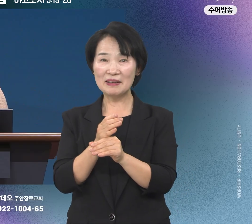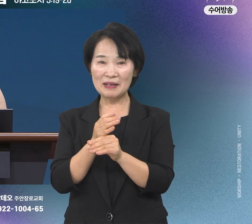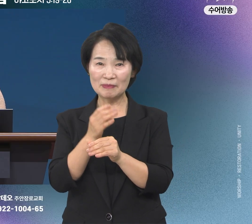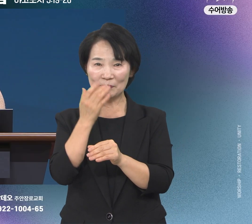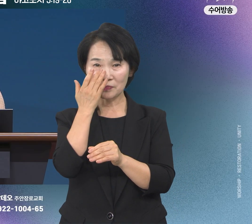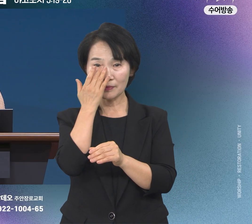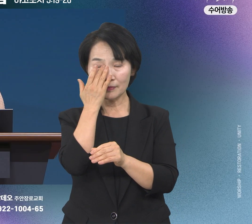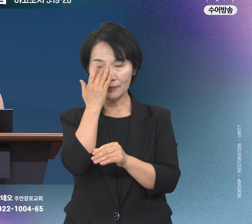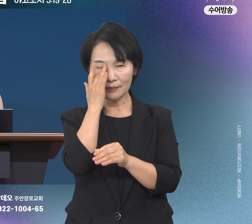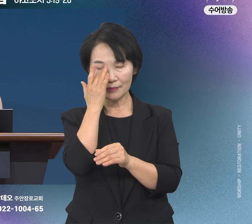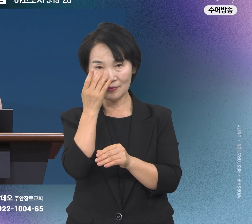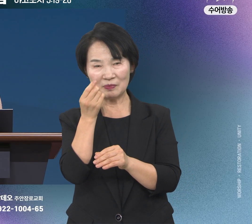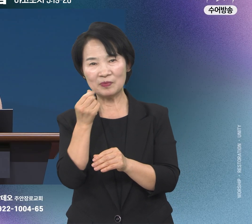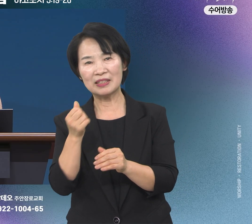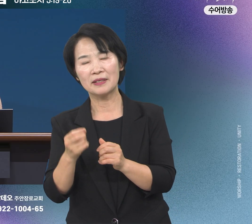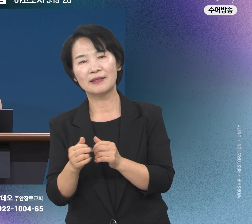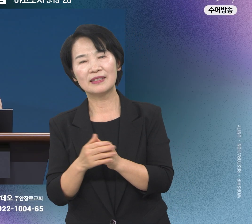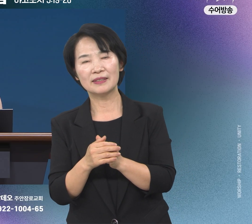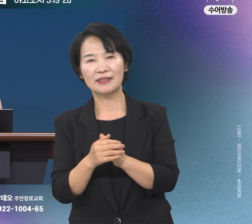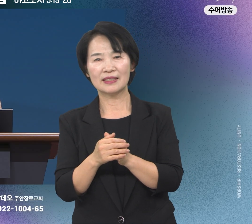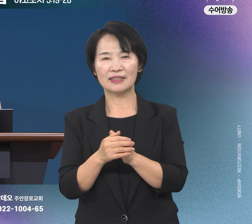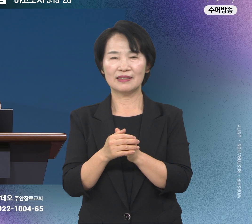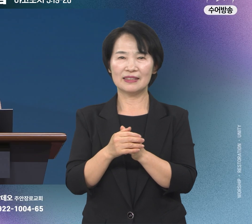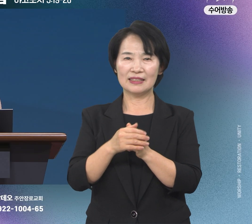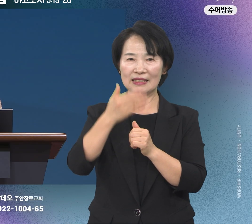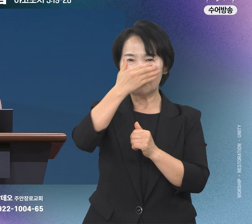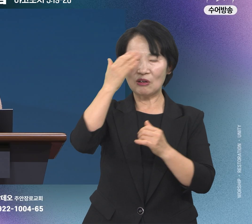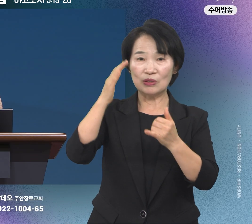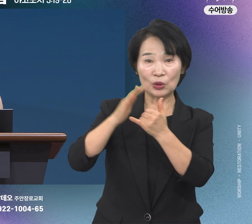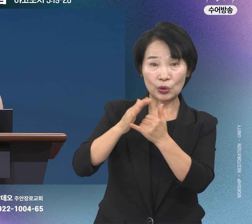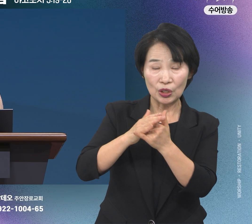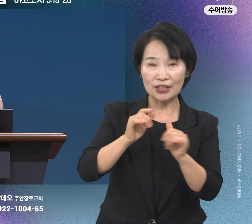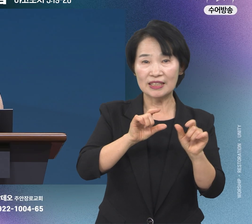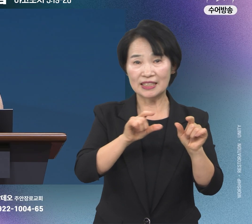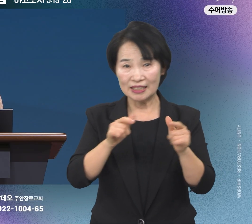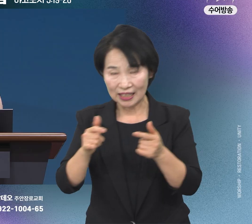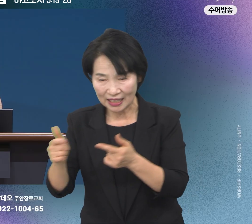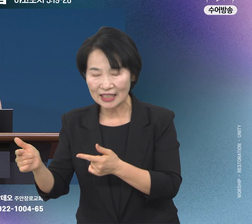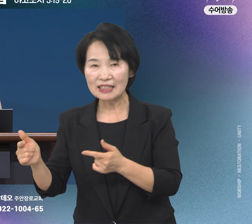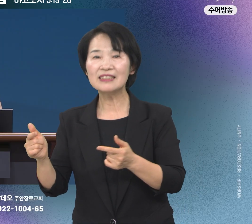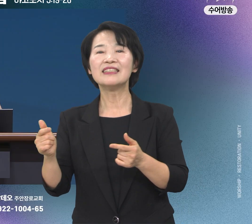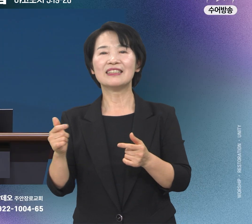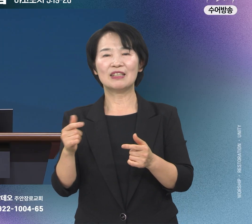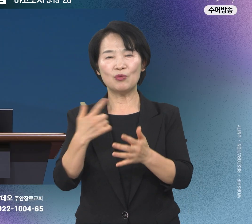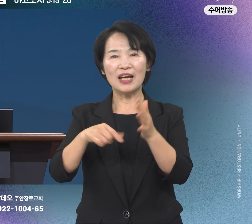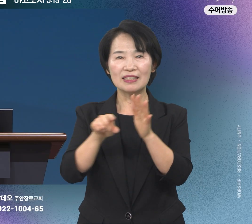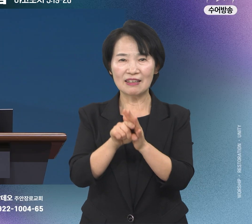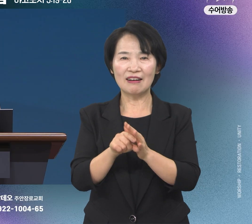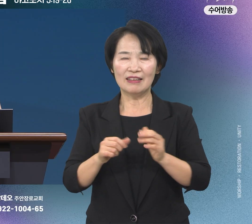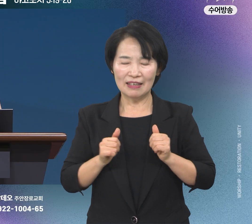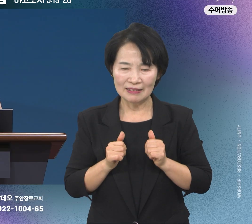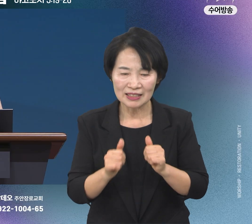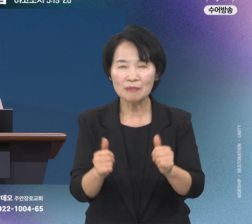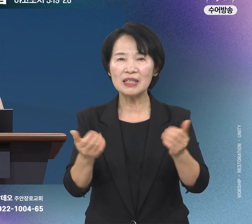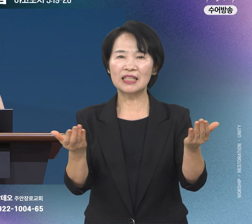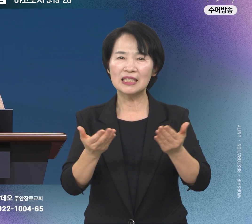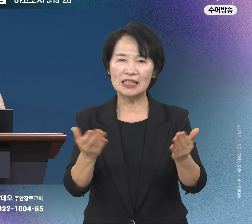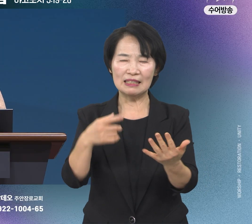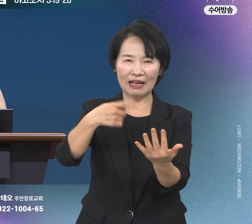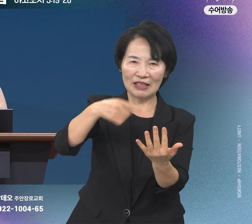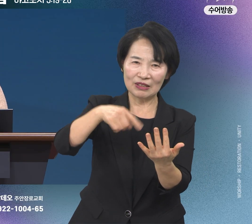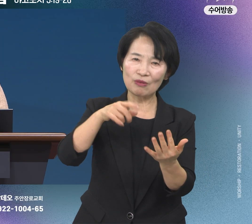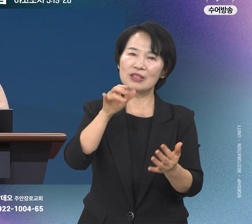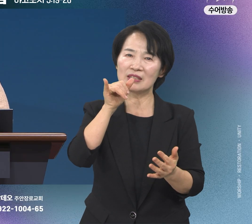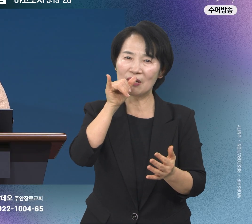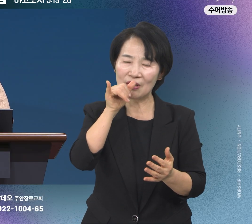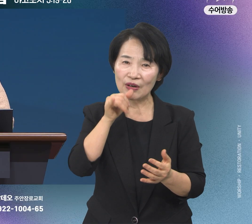그리고 다음 세대들이 바른 복음으로 세워질 수 있도록 아주 열심히 신나게 사역하고 있습니다. 하나님께서